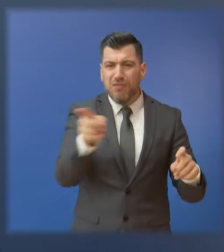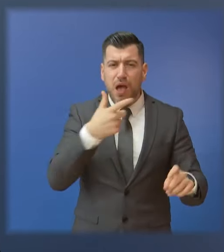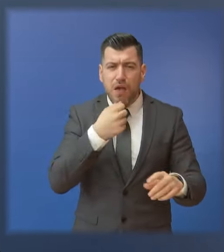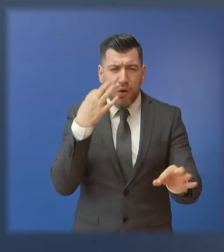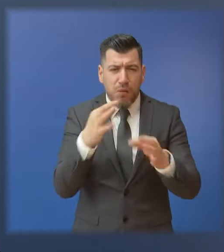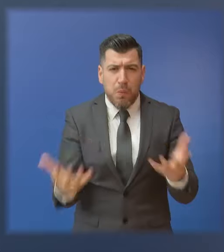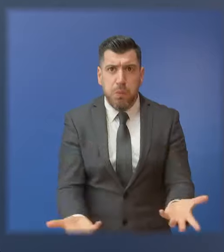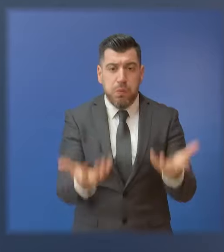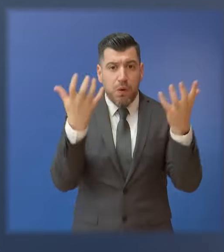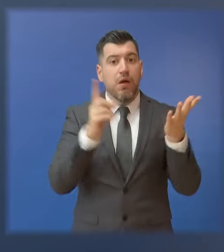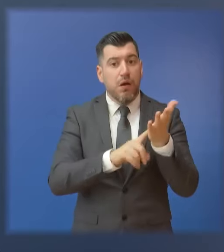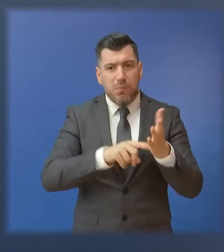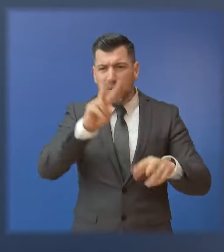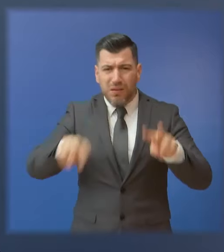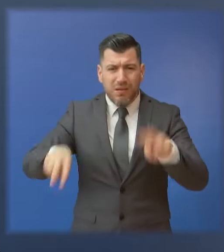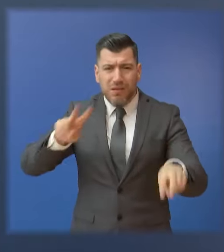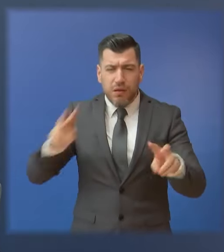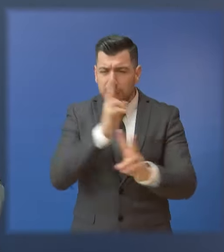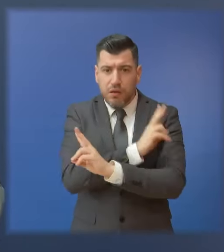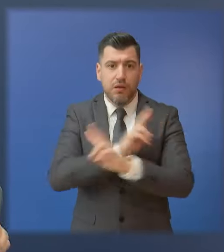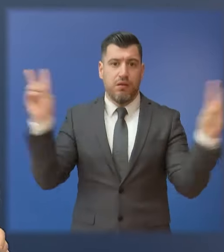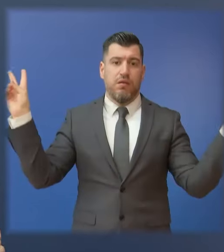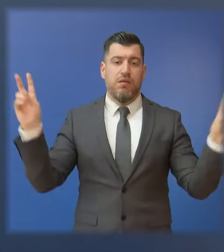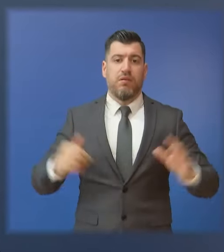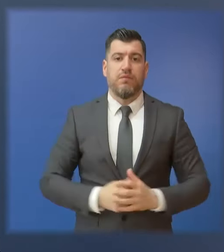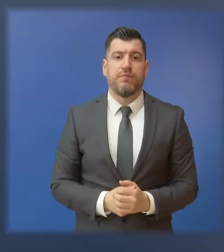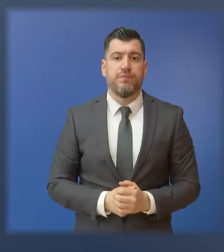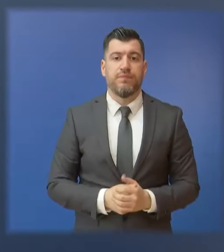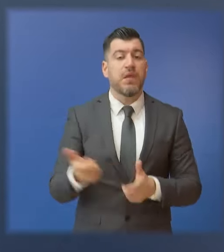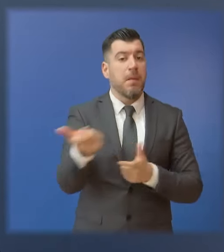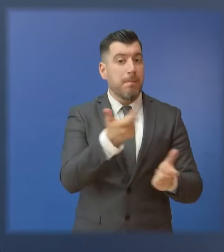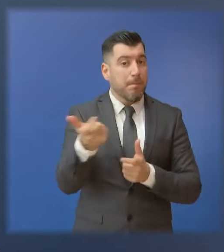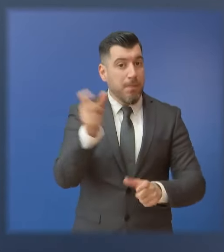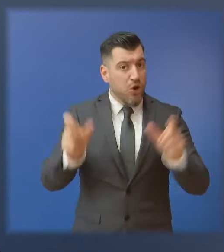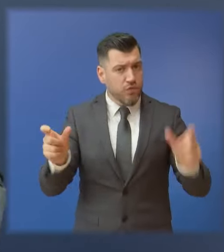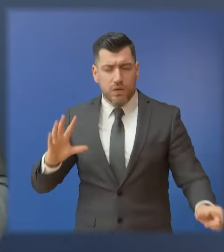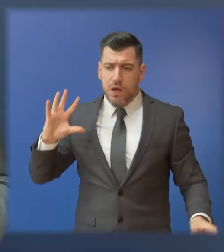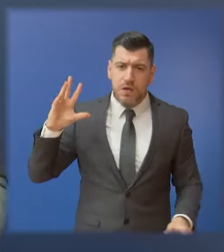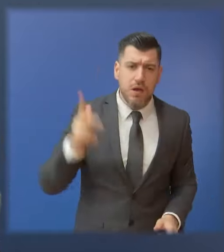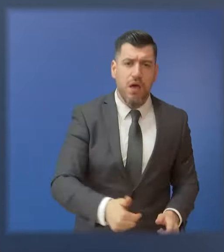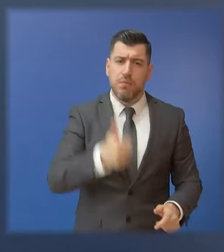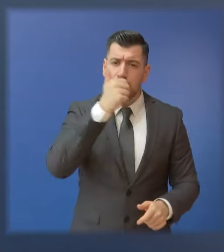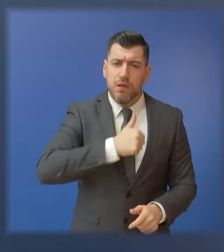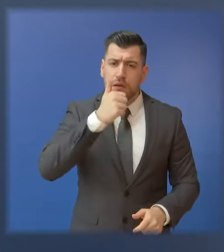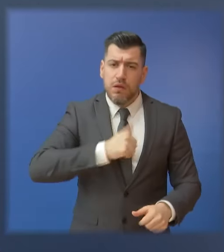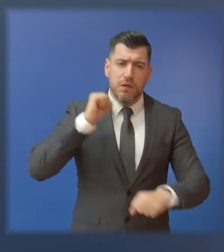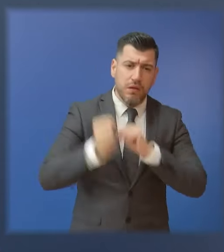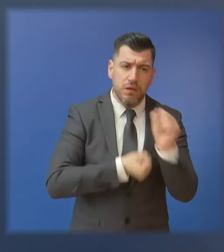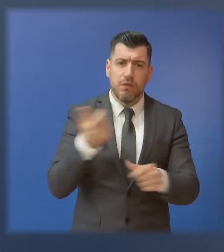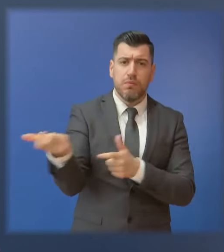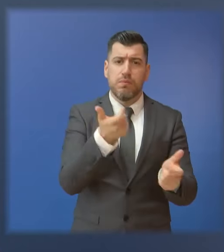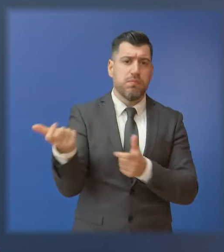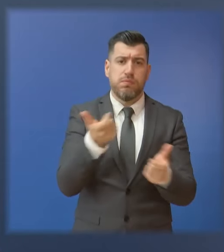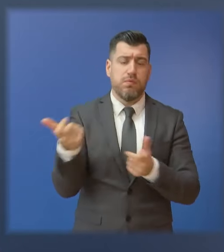λειτουργήσουν ως καύσιμη ύλη οι πυροσβέστες εξακολουθούν να δίνουν καθημερινά σκληρές μάχες με τις φλόγες